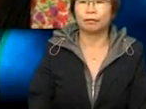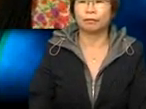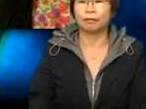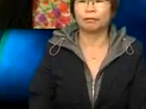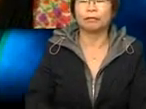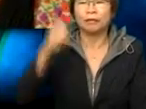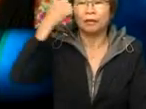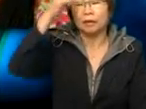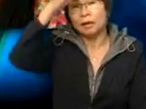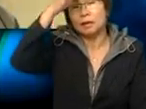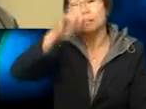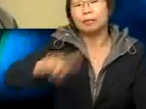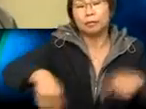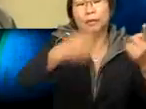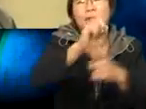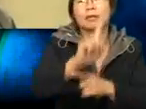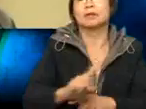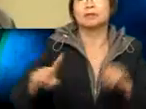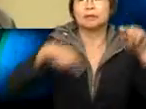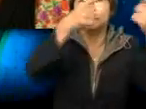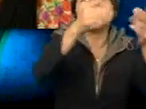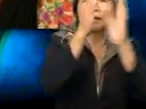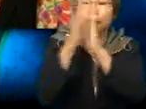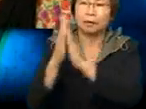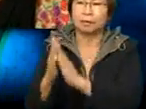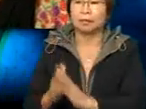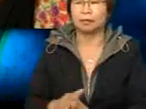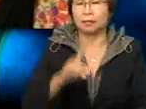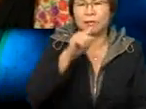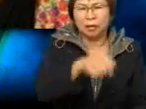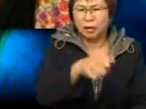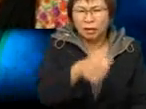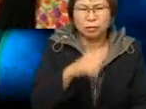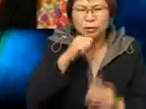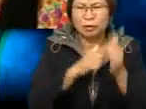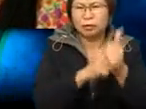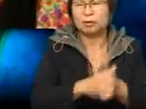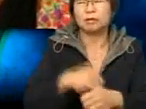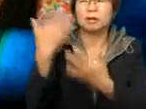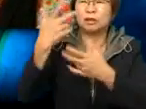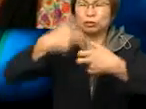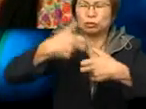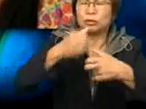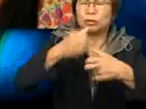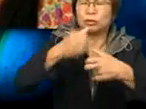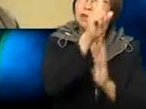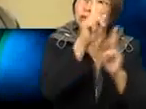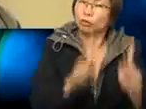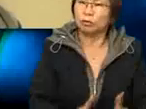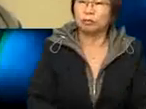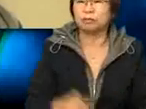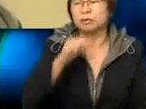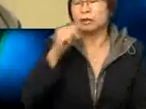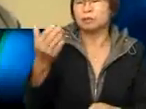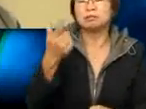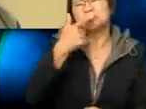Eh, ayah kamu ke mana, Azmin? Dia ke bandar. Kamu tak ikut ke? Nanti susah pula dia seorang-seorang tu. Dia tak bagi